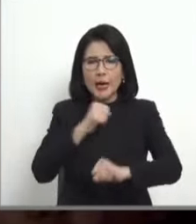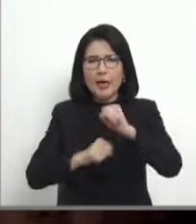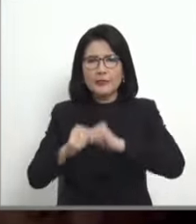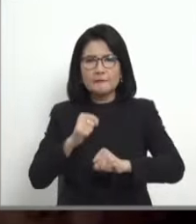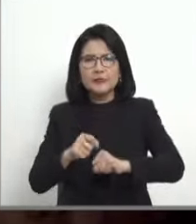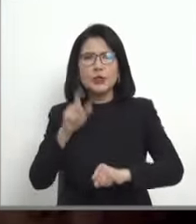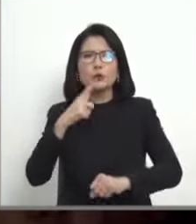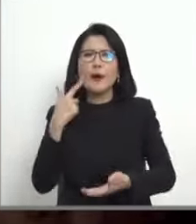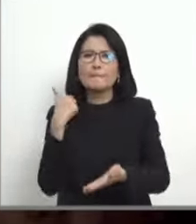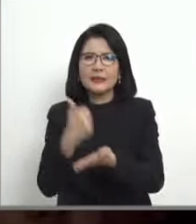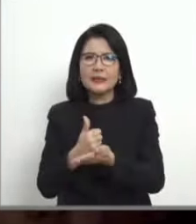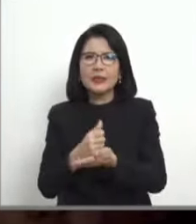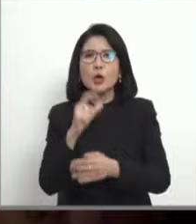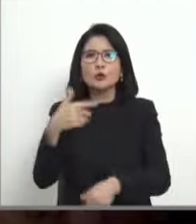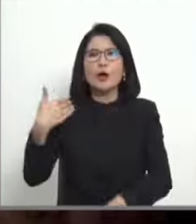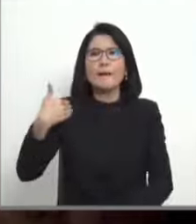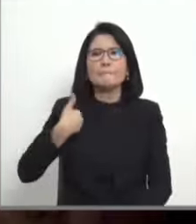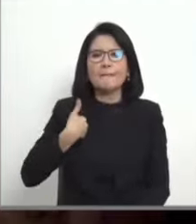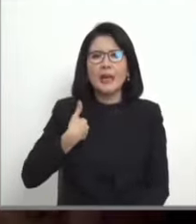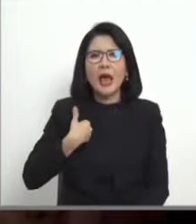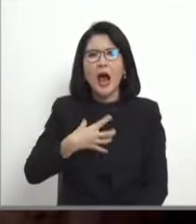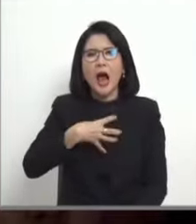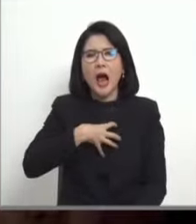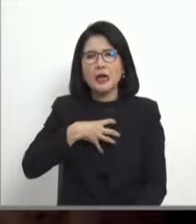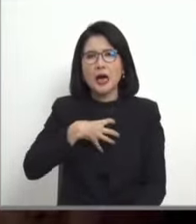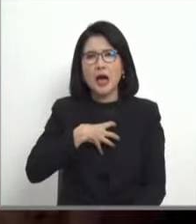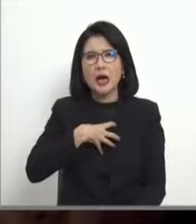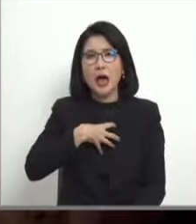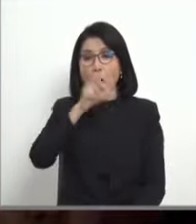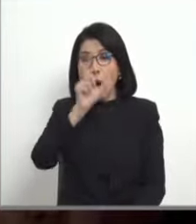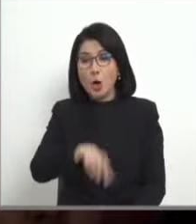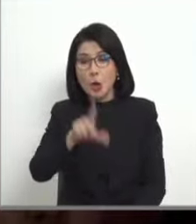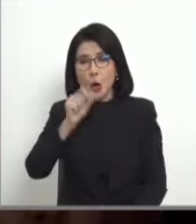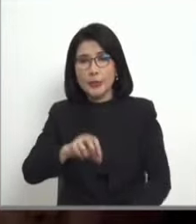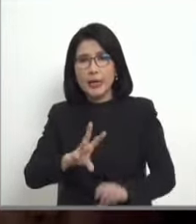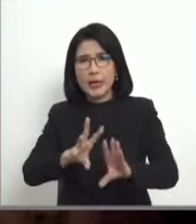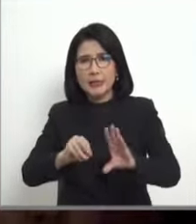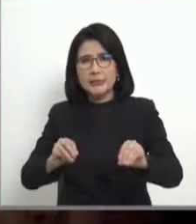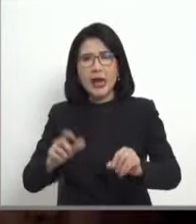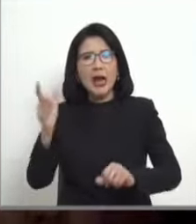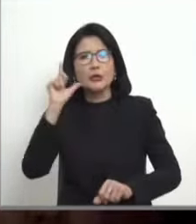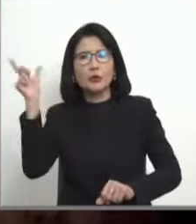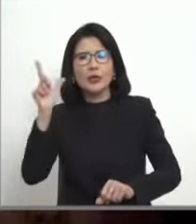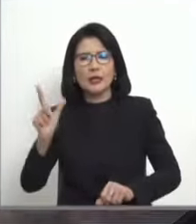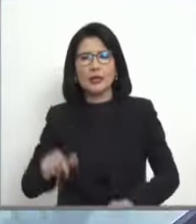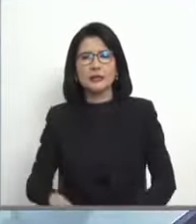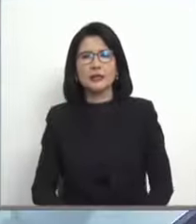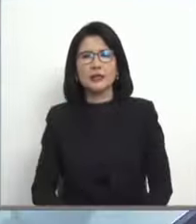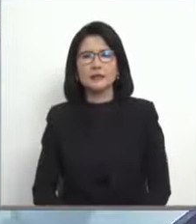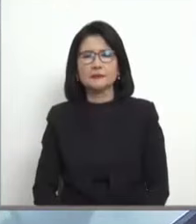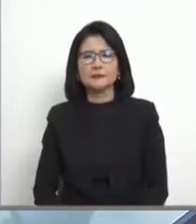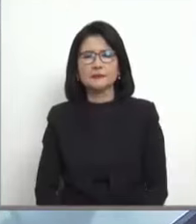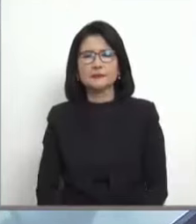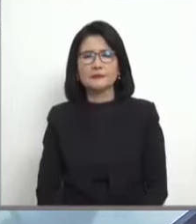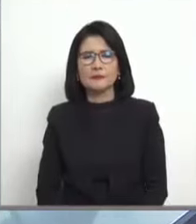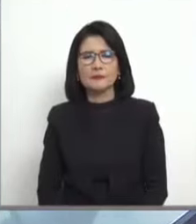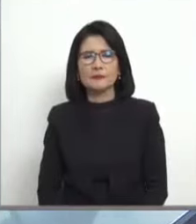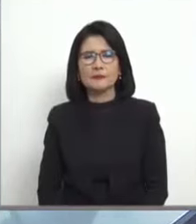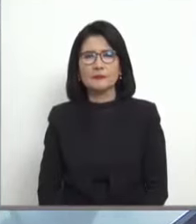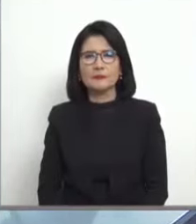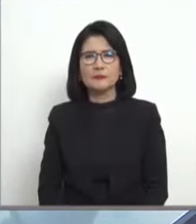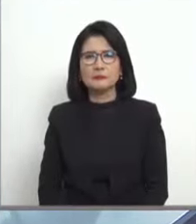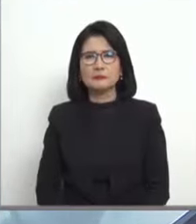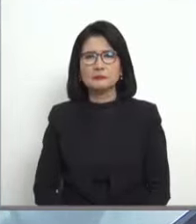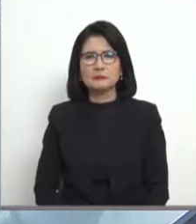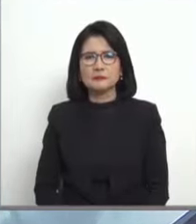e pembelaan hak-hak pekerja kita di luar negeri mereka adalah pahlawan waktunya habis bak waktunya